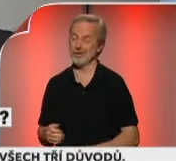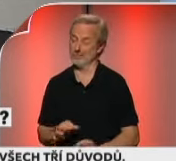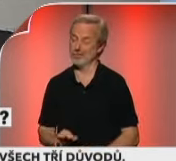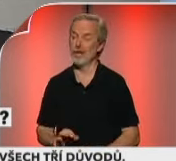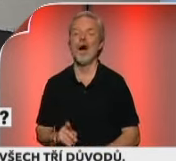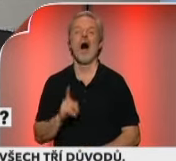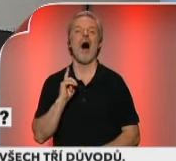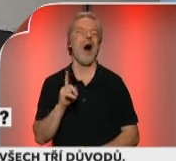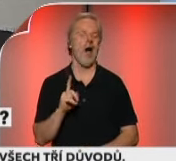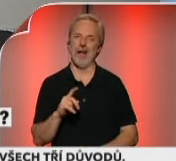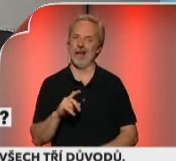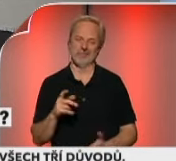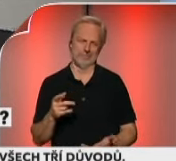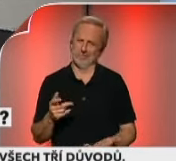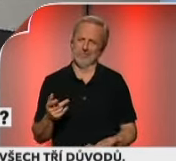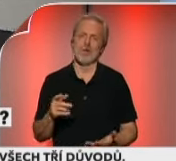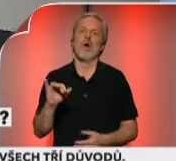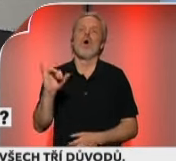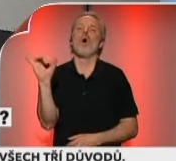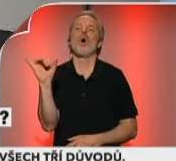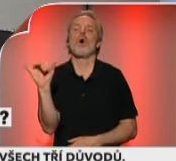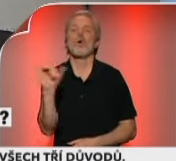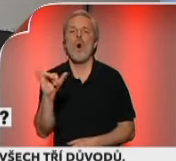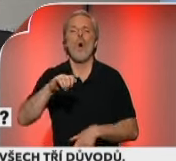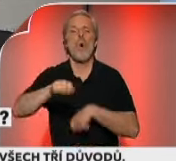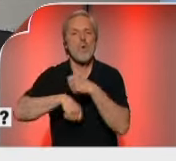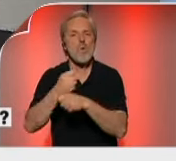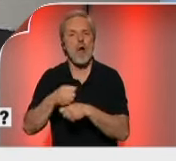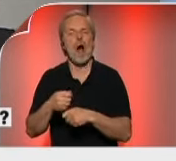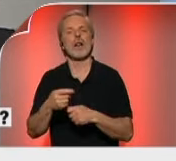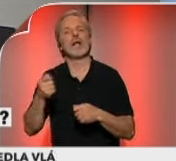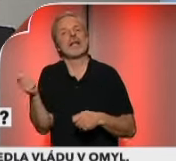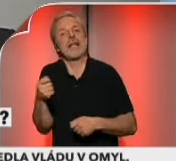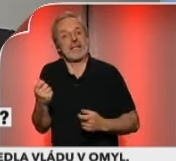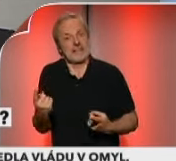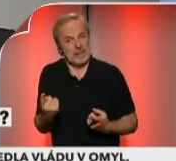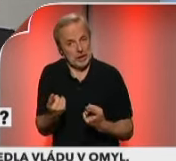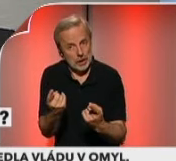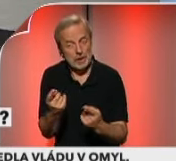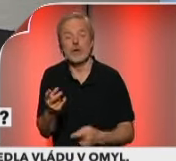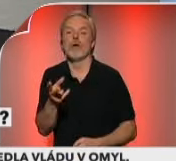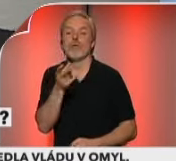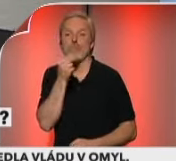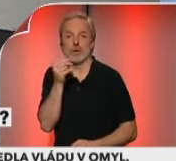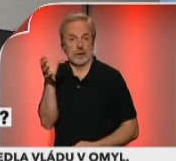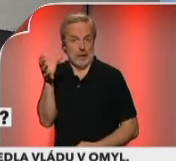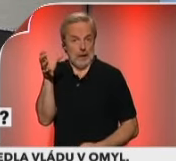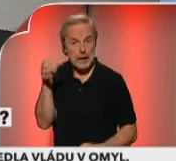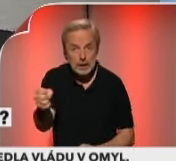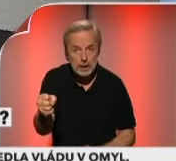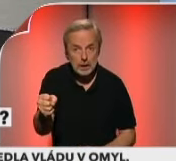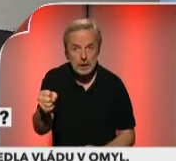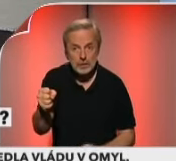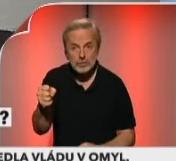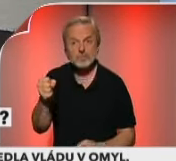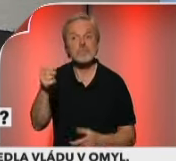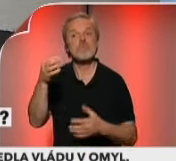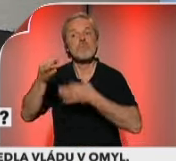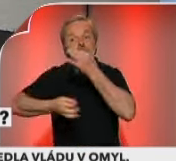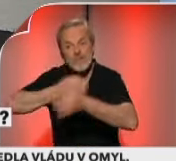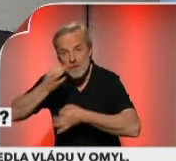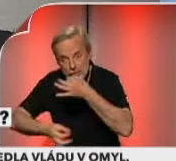předbíhali pokud se někdo dopustil nějakého kriminálního deliktu policie si zřejmě myslí že ano pak tam musí být